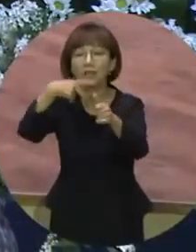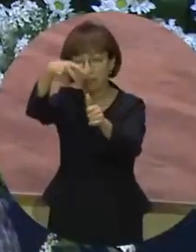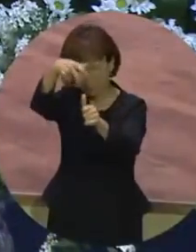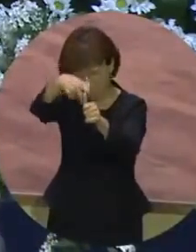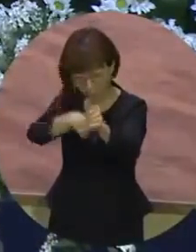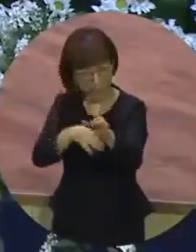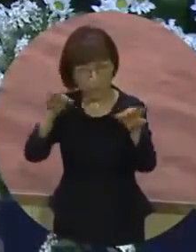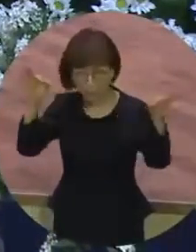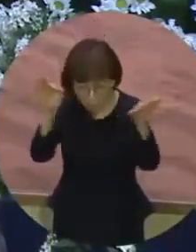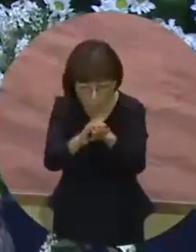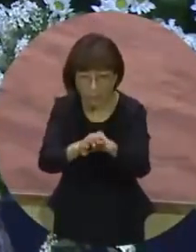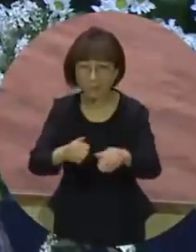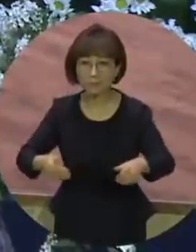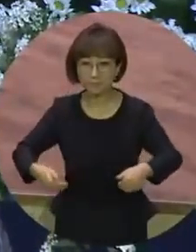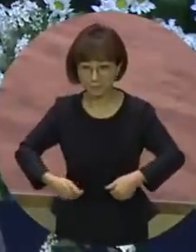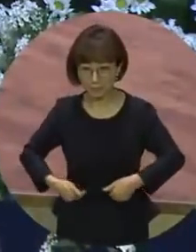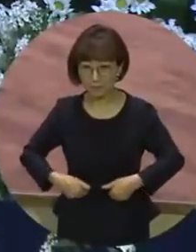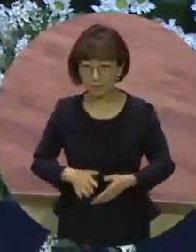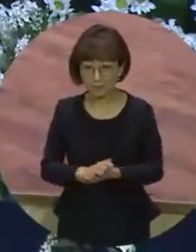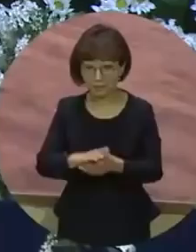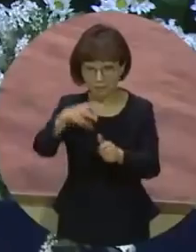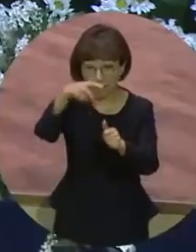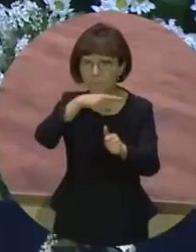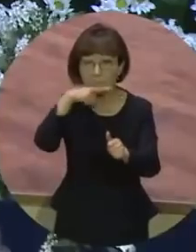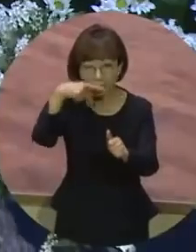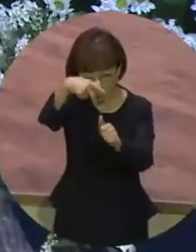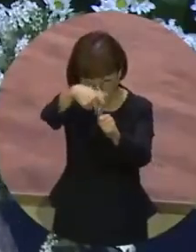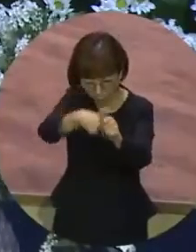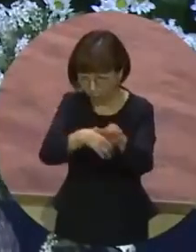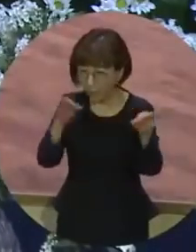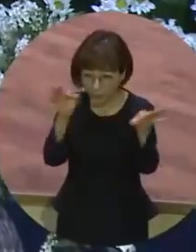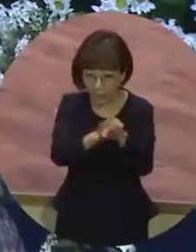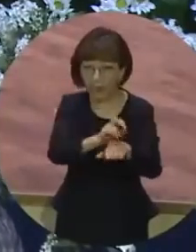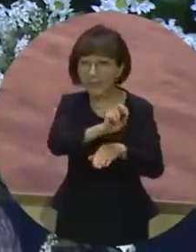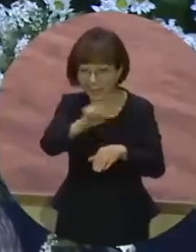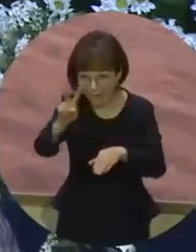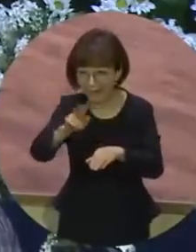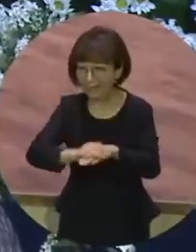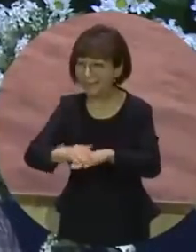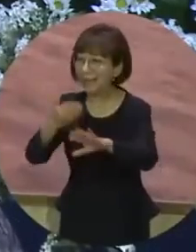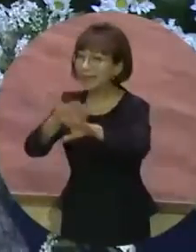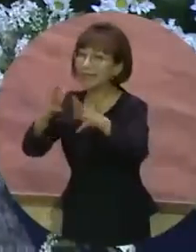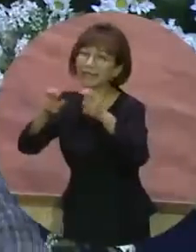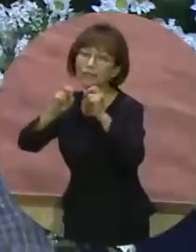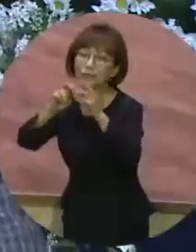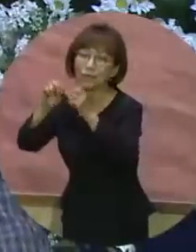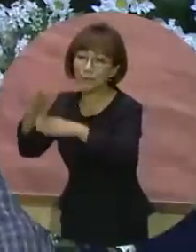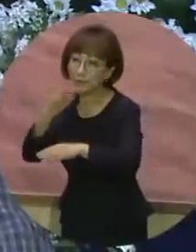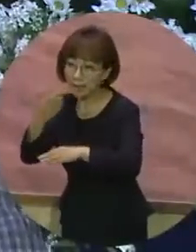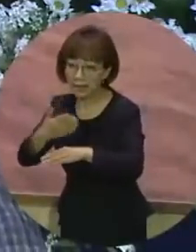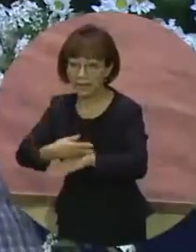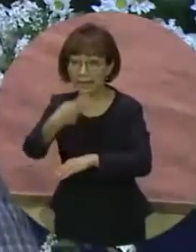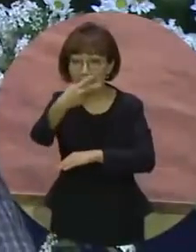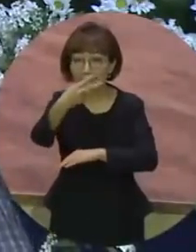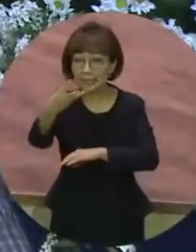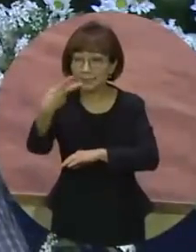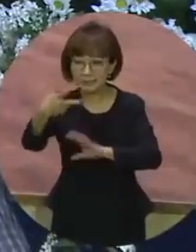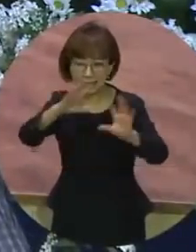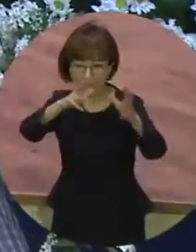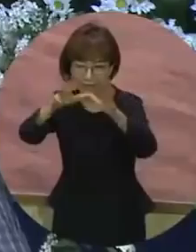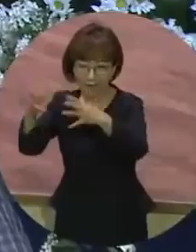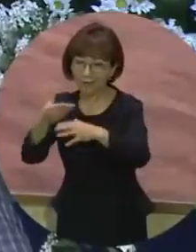나라를 본격적으로 다민족 센터가 시급합니다. 이거 끝나면 제일 먼저 해야 될 게 뭐냐. 다민족 2-3주